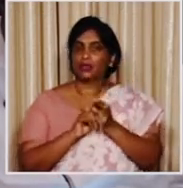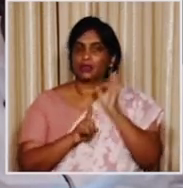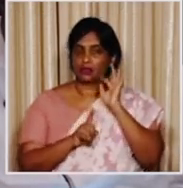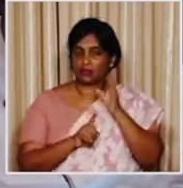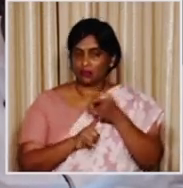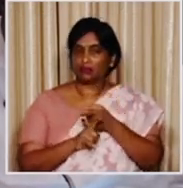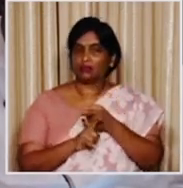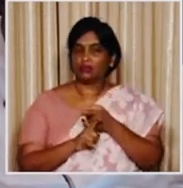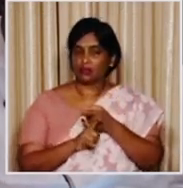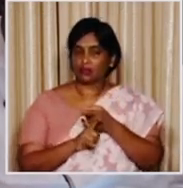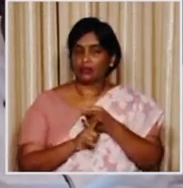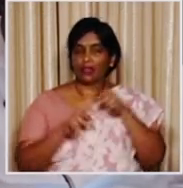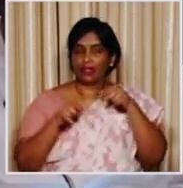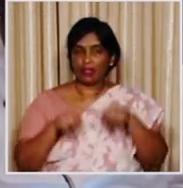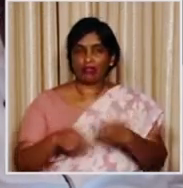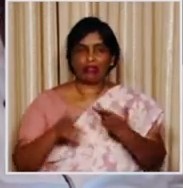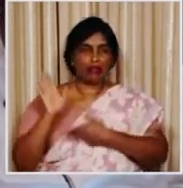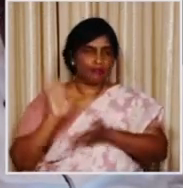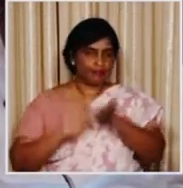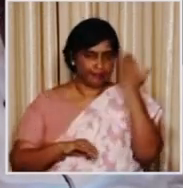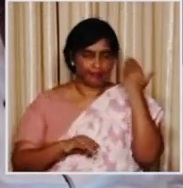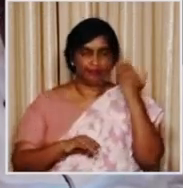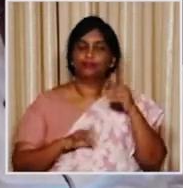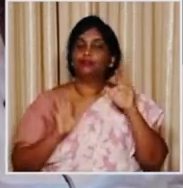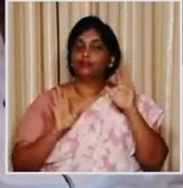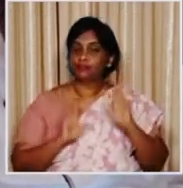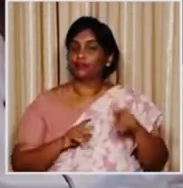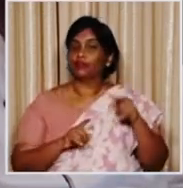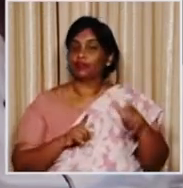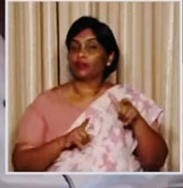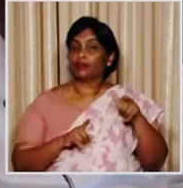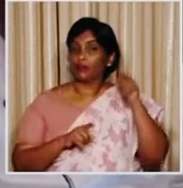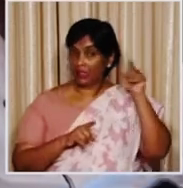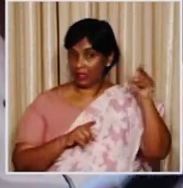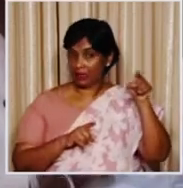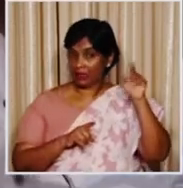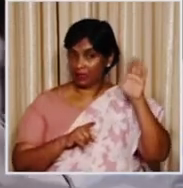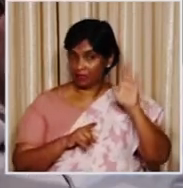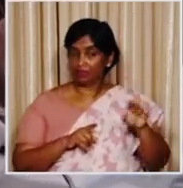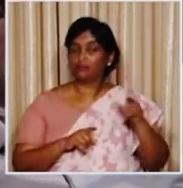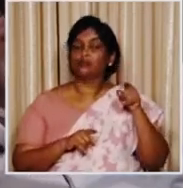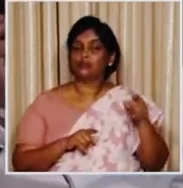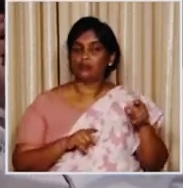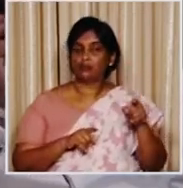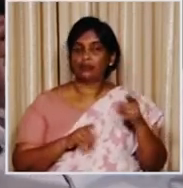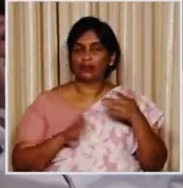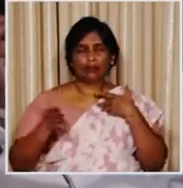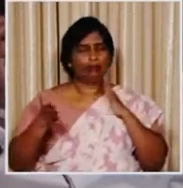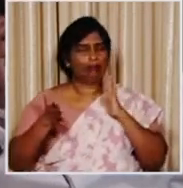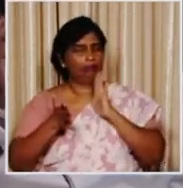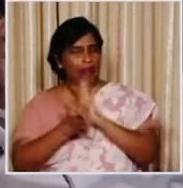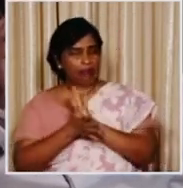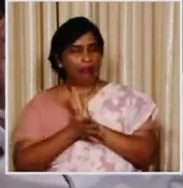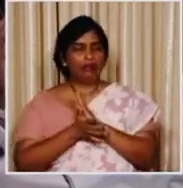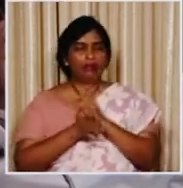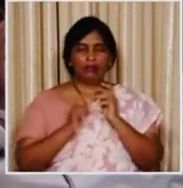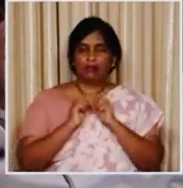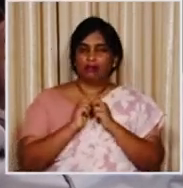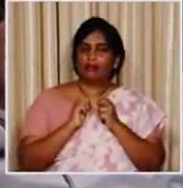ජනාධිපතිතුමා දැන් සභාවේ නැහැ. දැන් එතුමාවත් මේකට බිත්තියට හේතු කරලා නොයෙකුත්